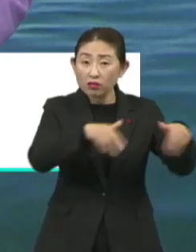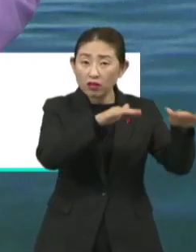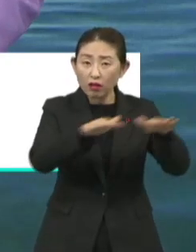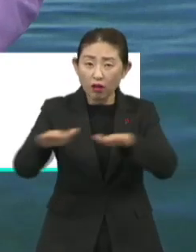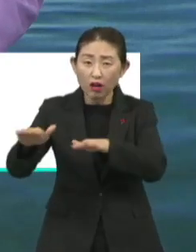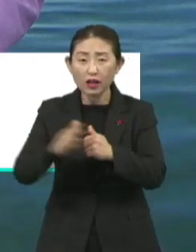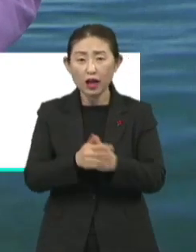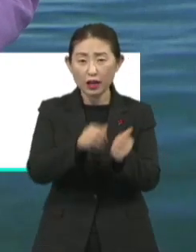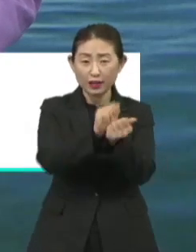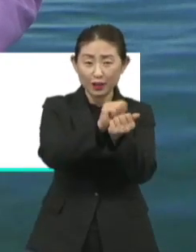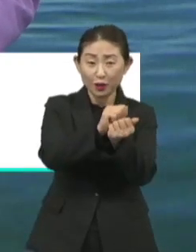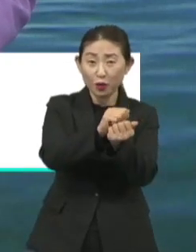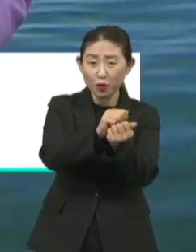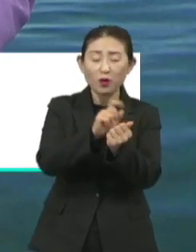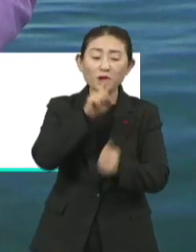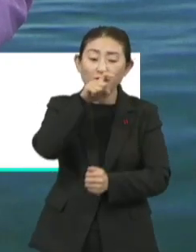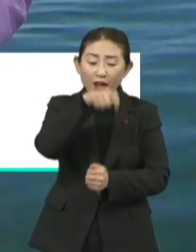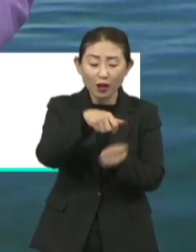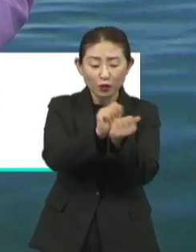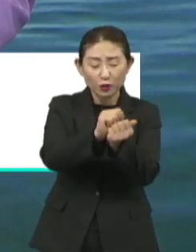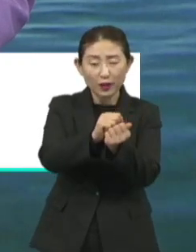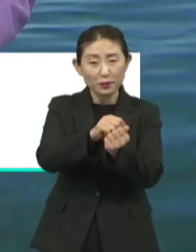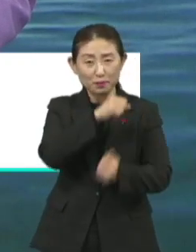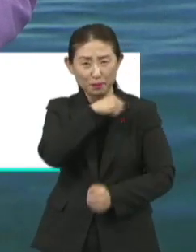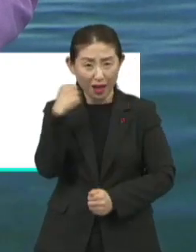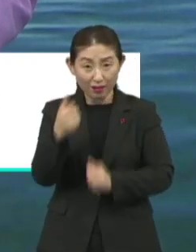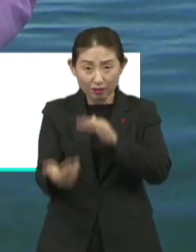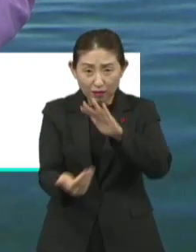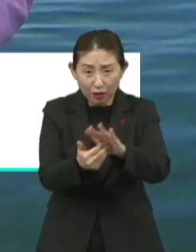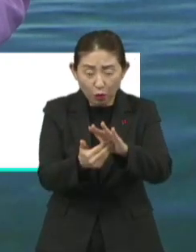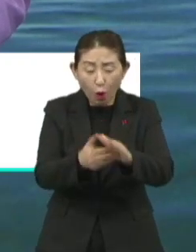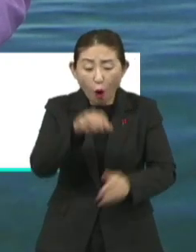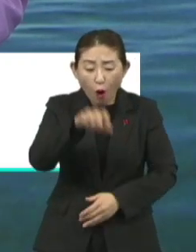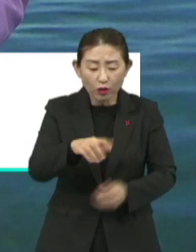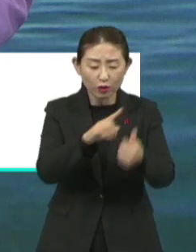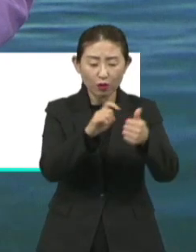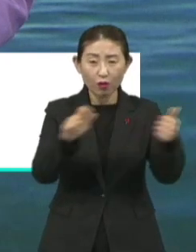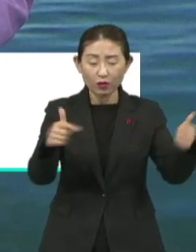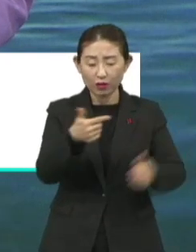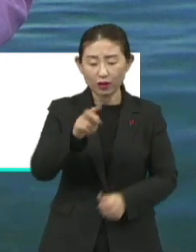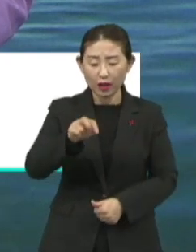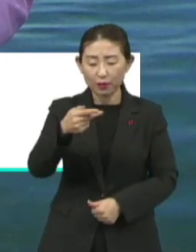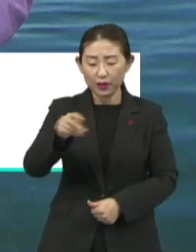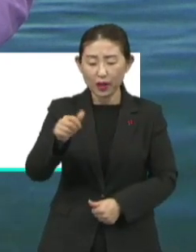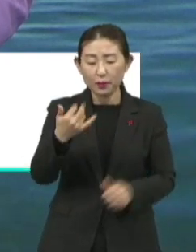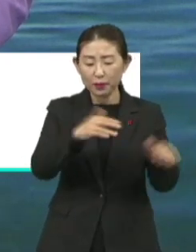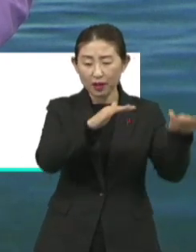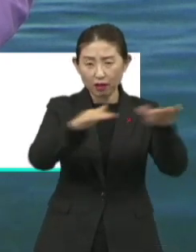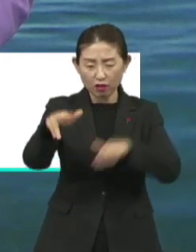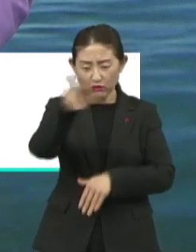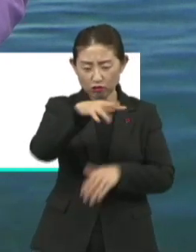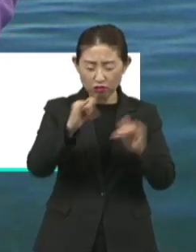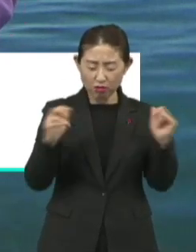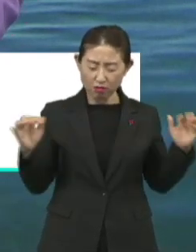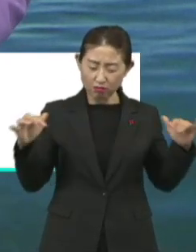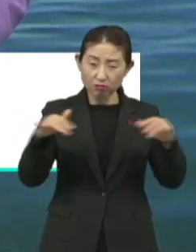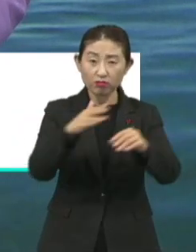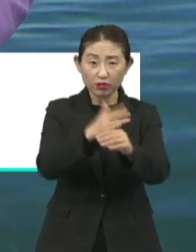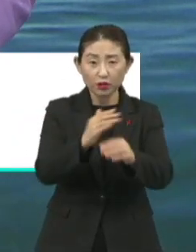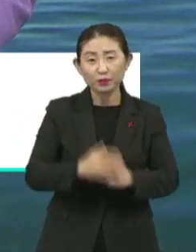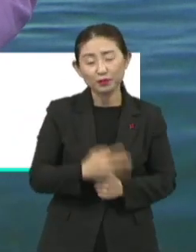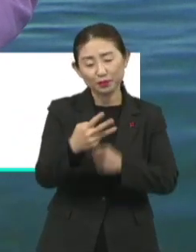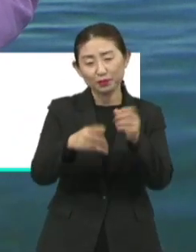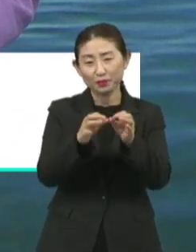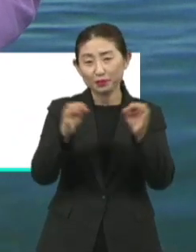서해안 최고 별미로 꼽히는 새조개를 맛보기 위해 주산지인 홍성 남당항에 전국 미식가들의 발길이 이어지고 있습니다. 3년